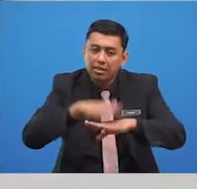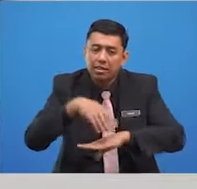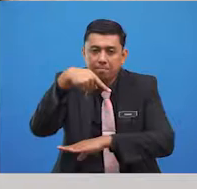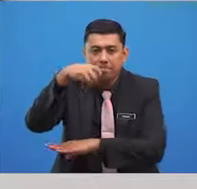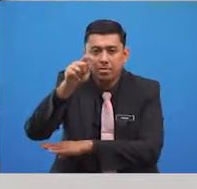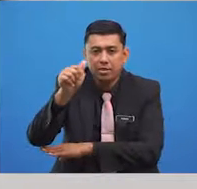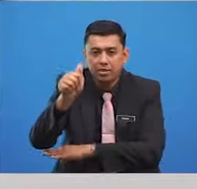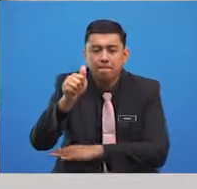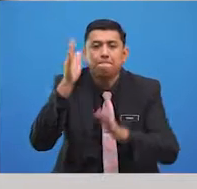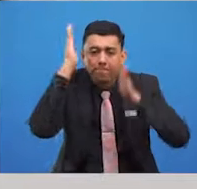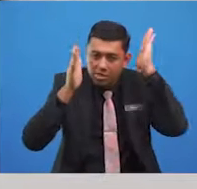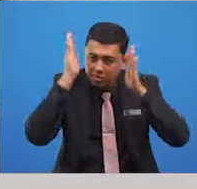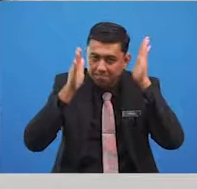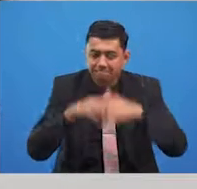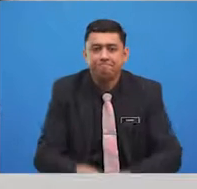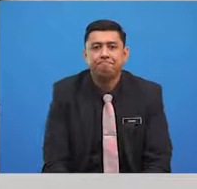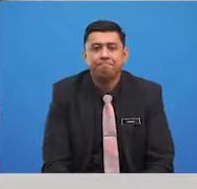Malaysia.